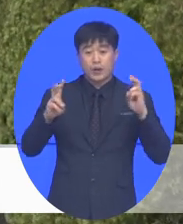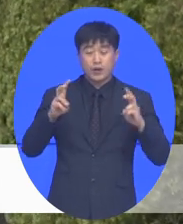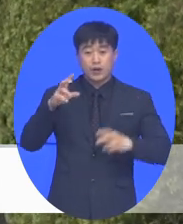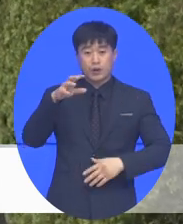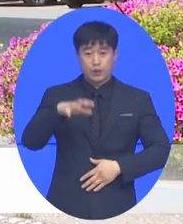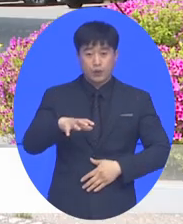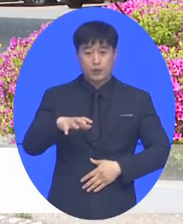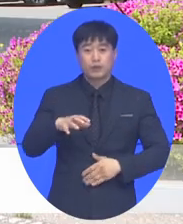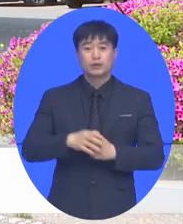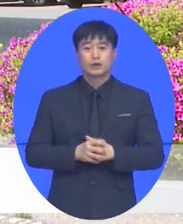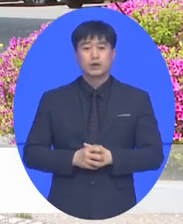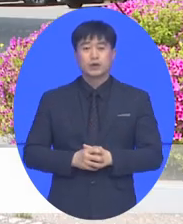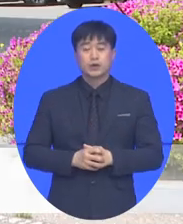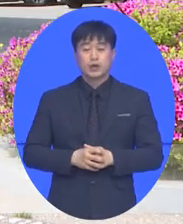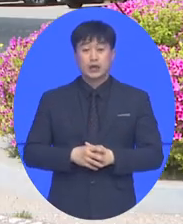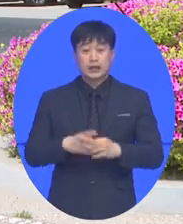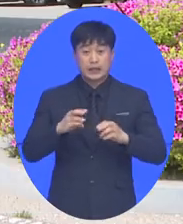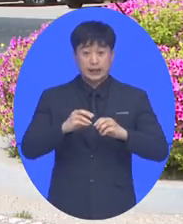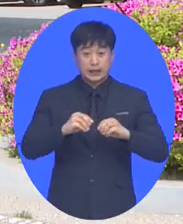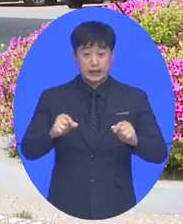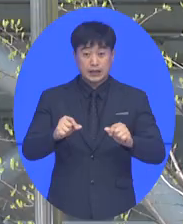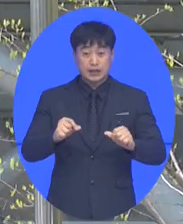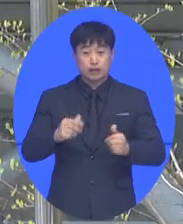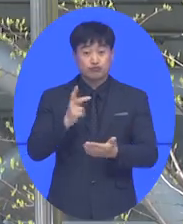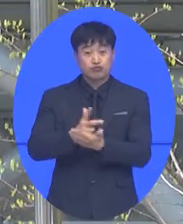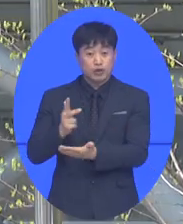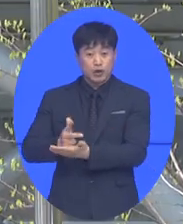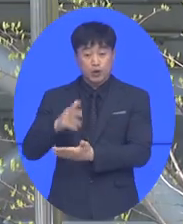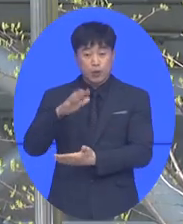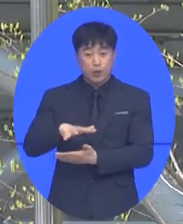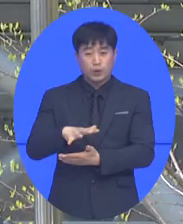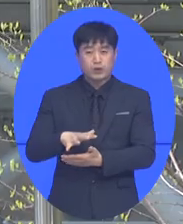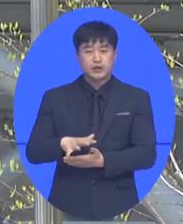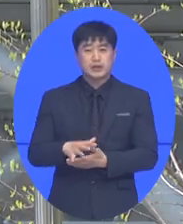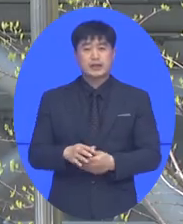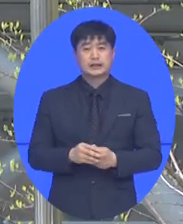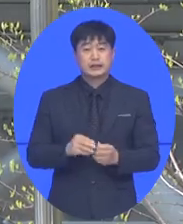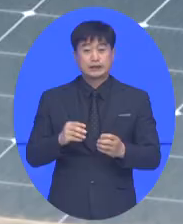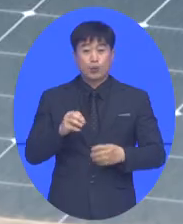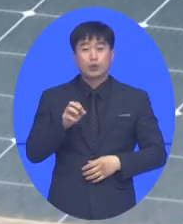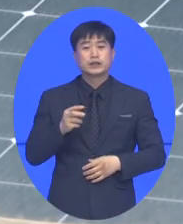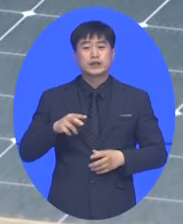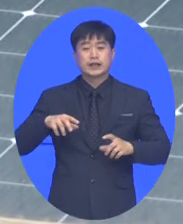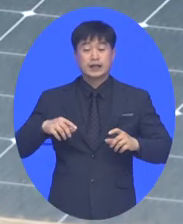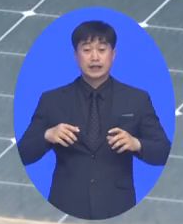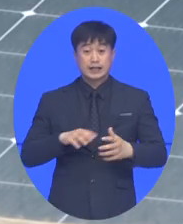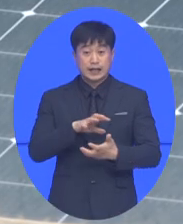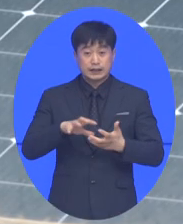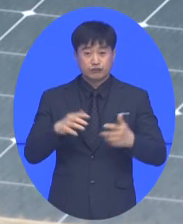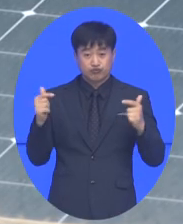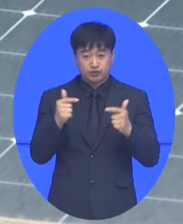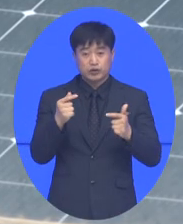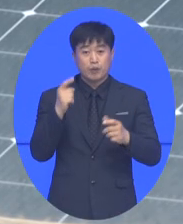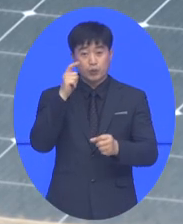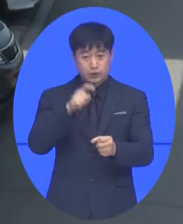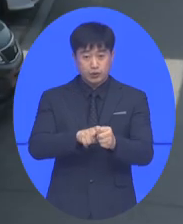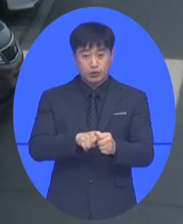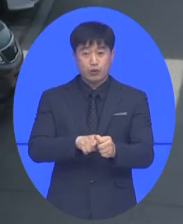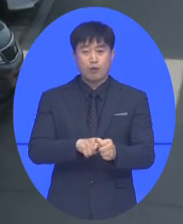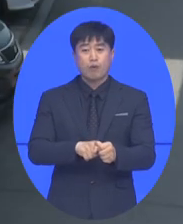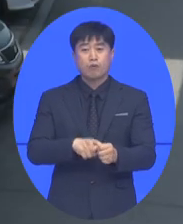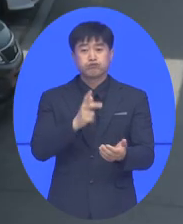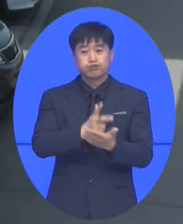한 공공기관은 지상 주차장에서 온실가스 감축 아이디어를 찾았습니다. 차마 세워놓던 평범한